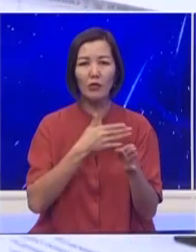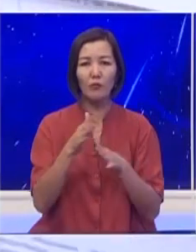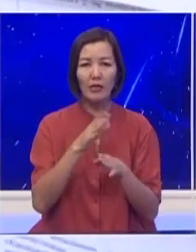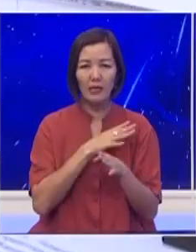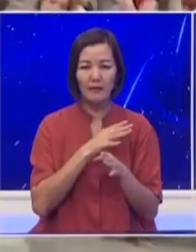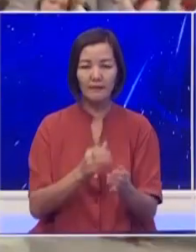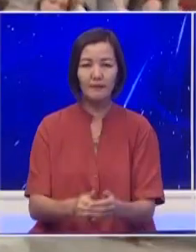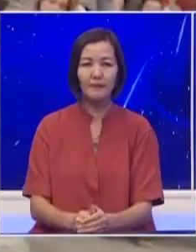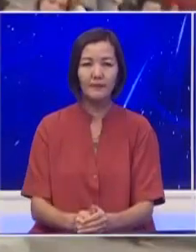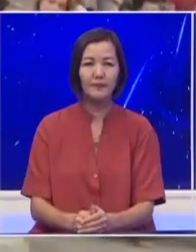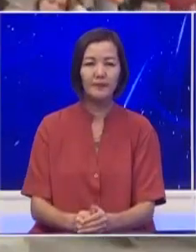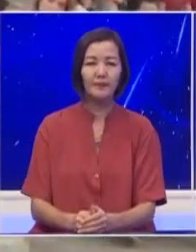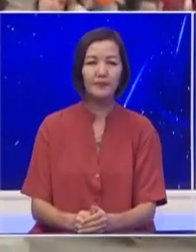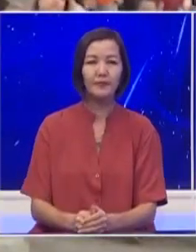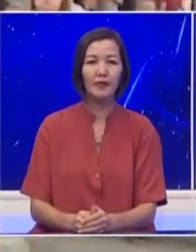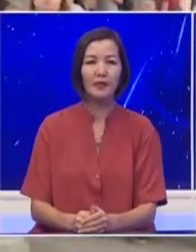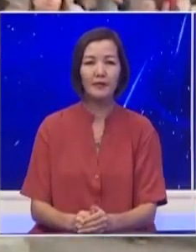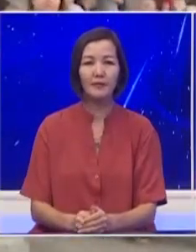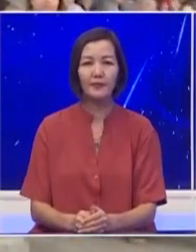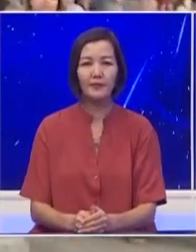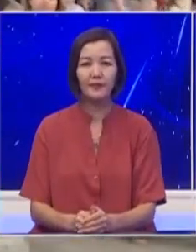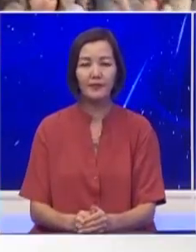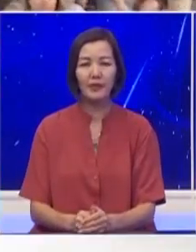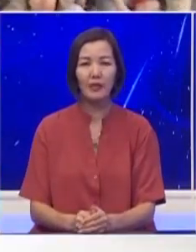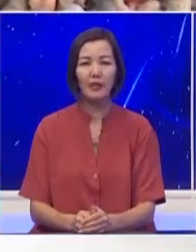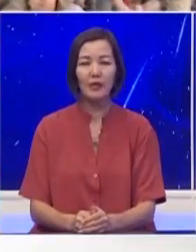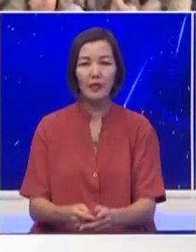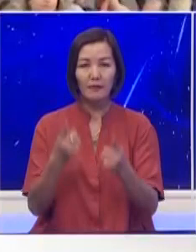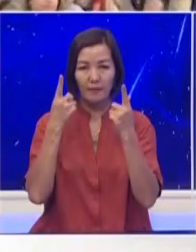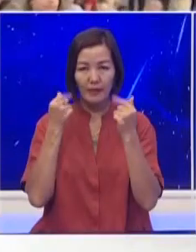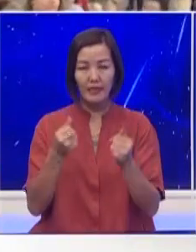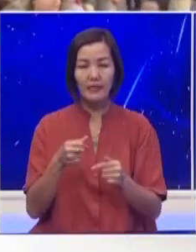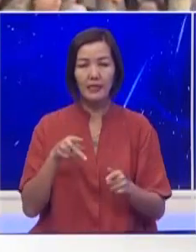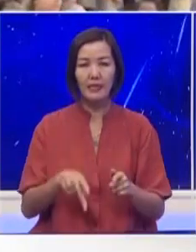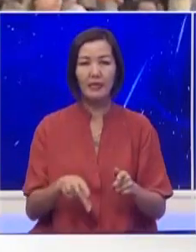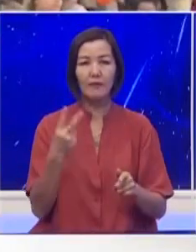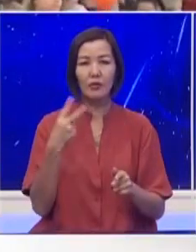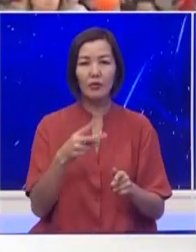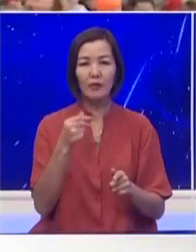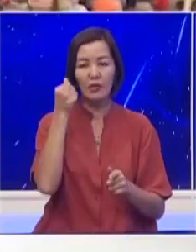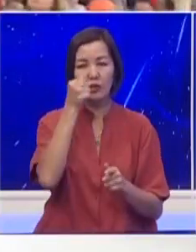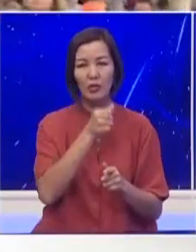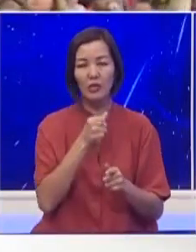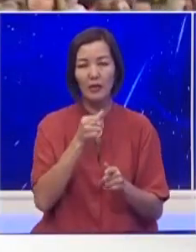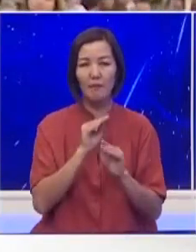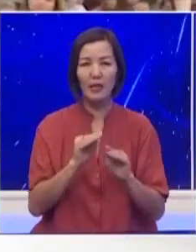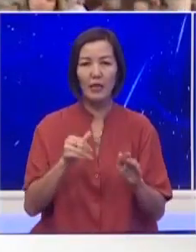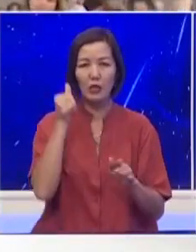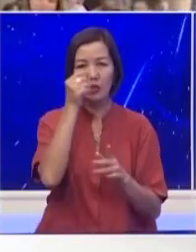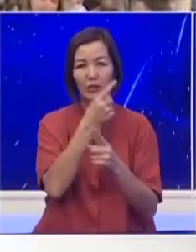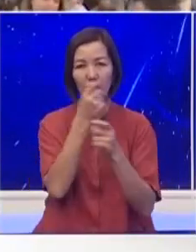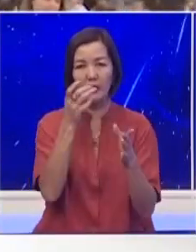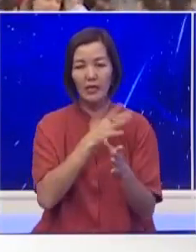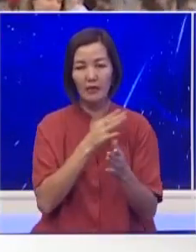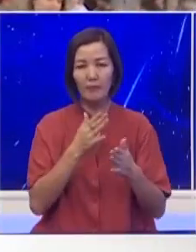қаражат берілді. Как вы знаете, 2022 год. Өздеріңіз білетінде 2022 жыл балалар жылы деп жарияланды.